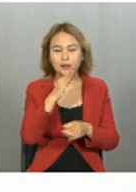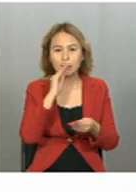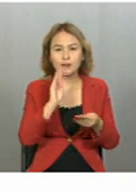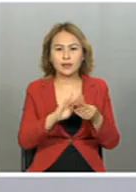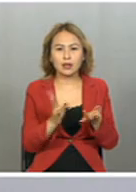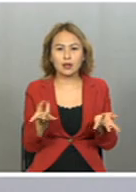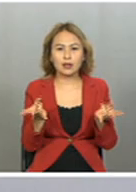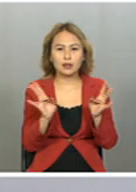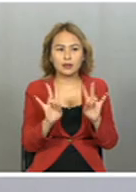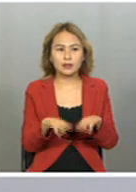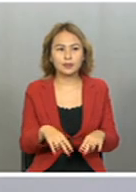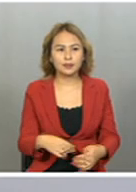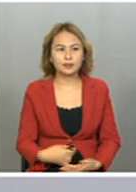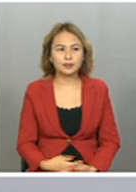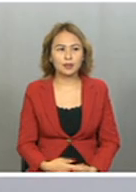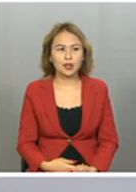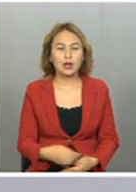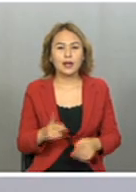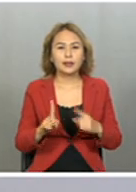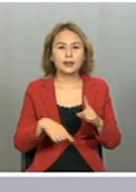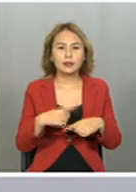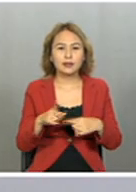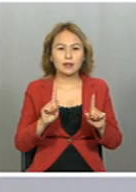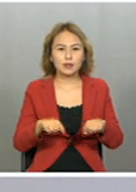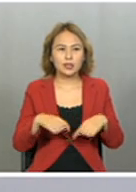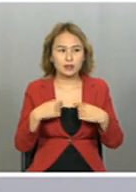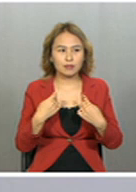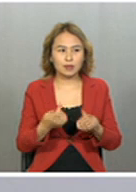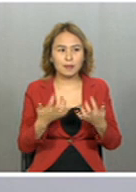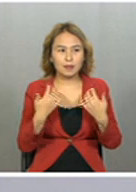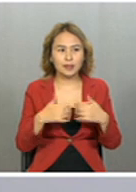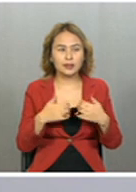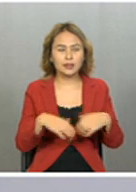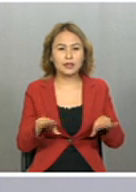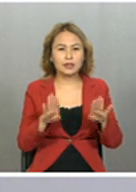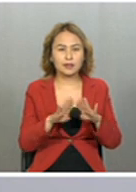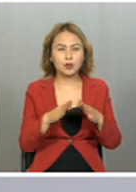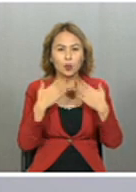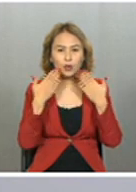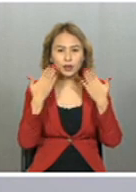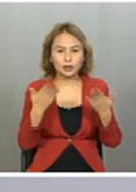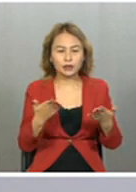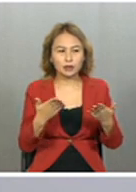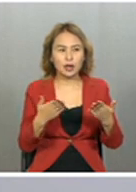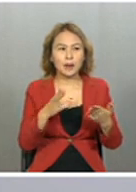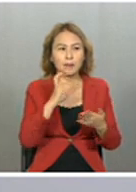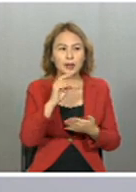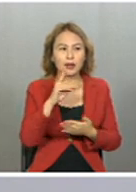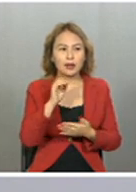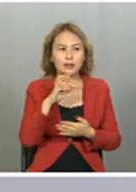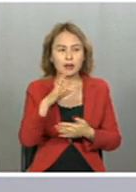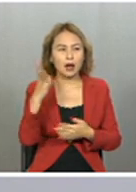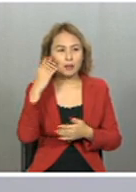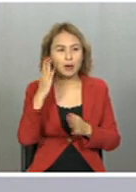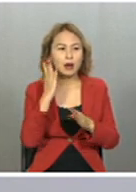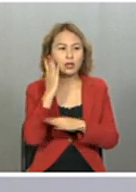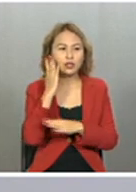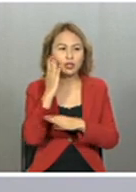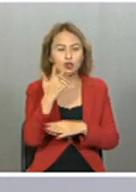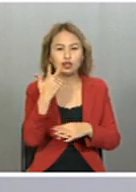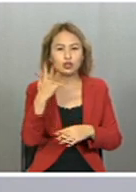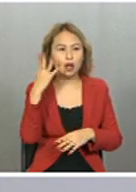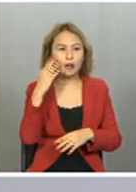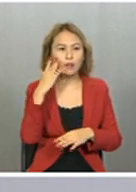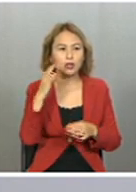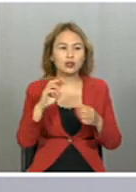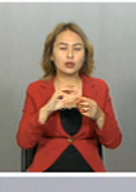қалады. Келесі тапсырма, мәтін есепті оқиық. Бегасыл алма ағашынан 3 алма үзіп